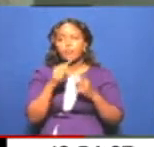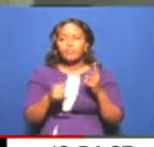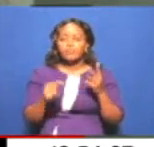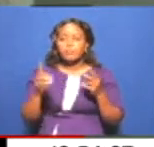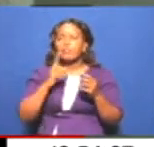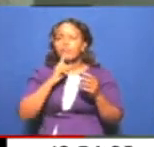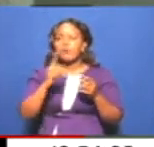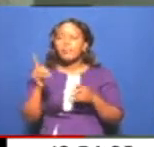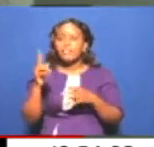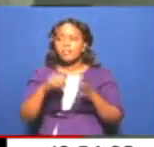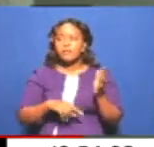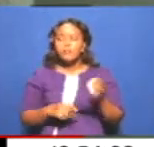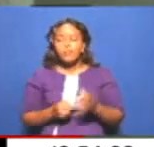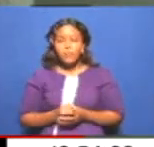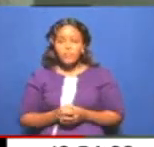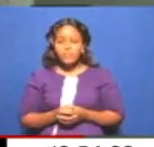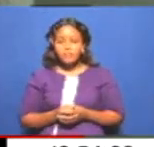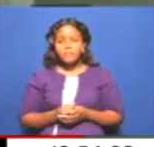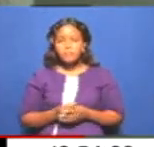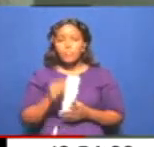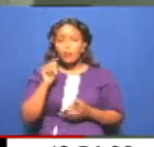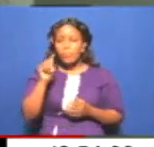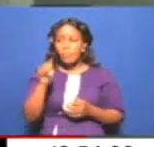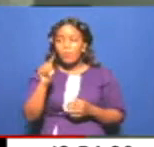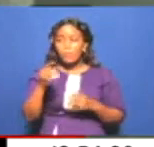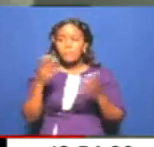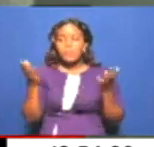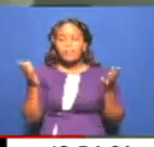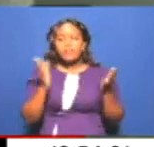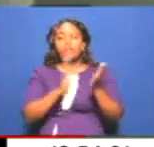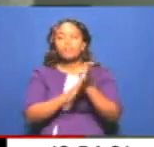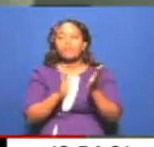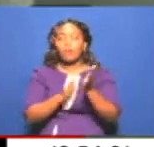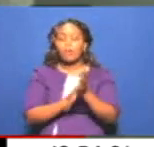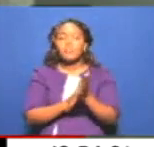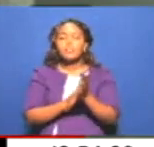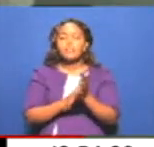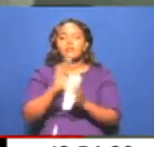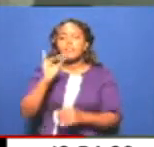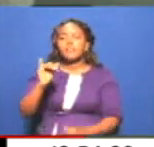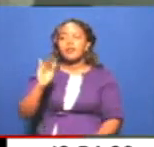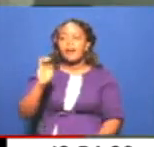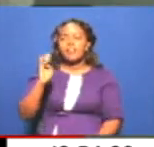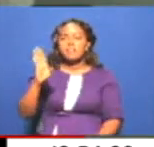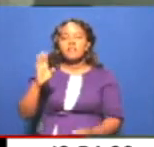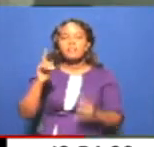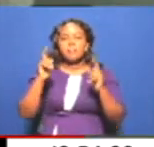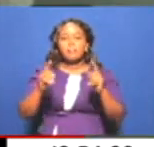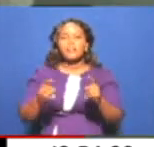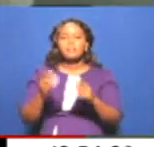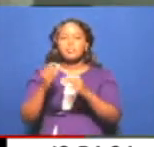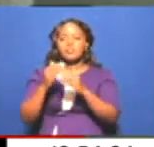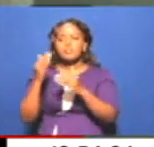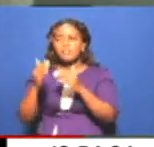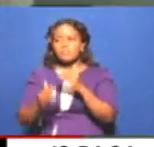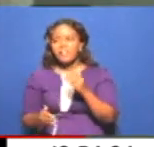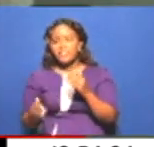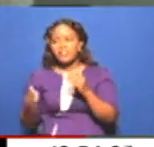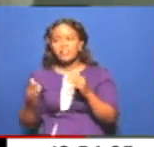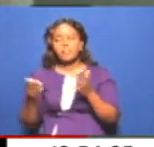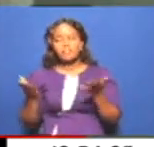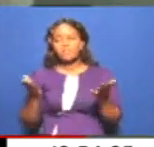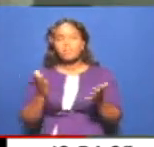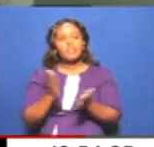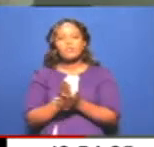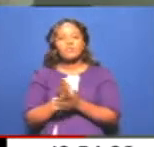kwamba that directive by the IBC chair, mm-hmm, should be suspended. Naam. So hii ilikuwa tu